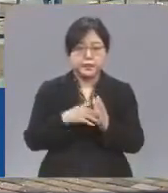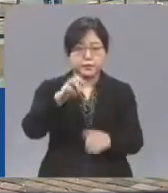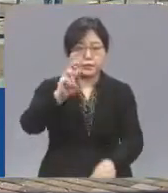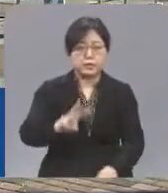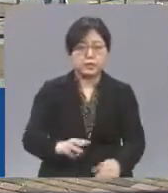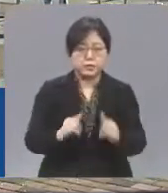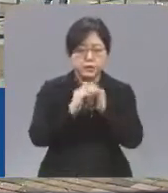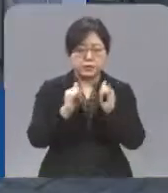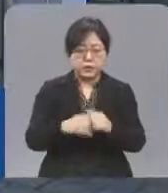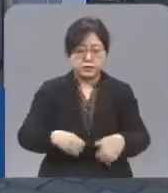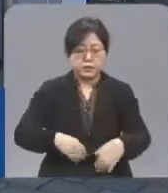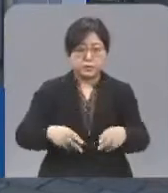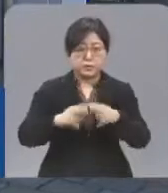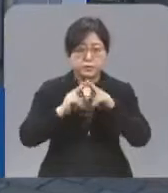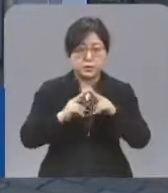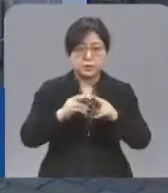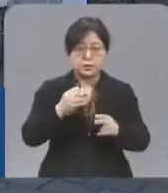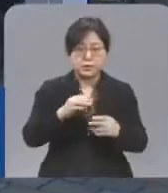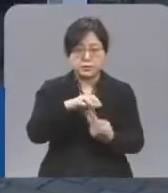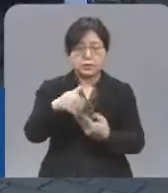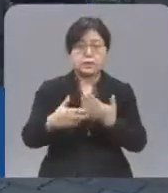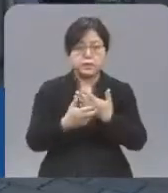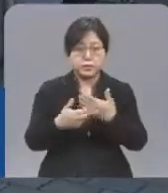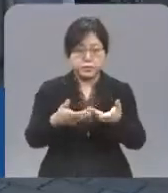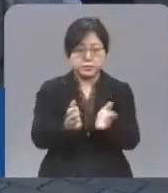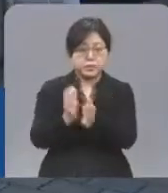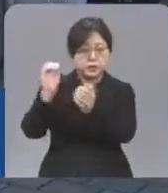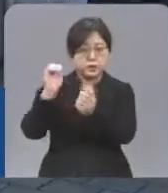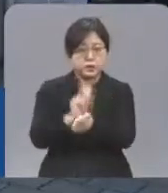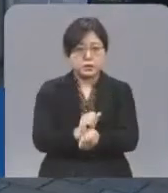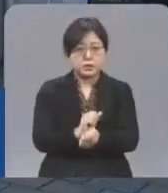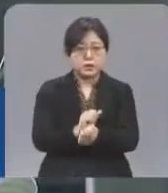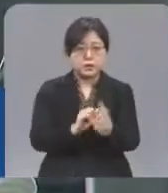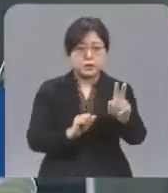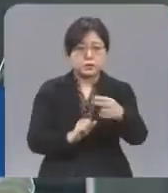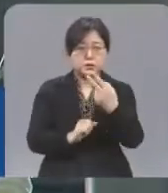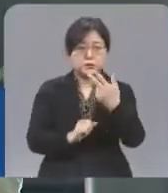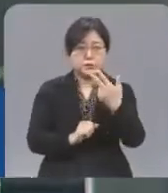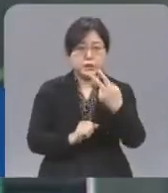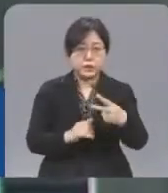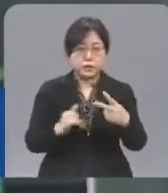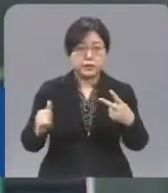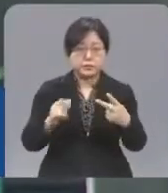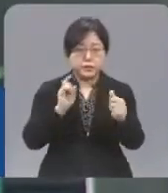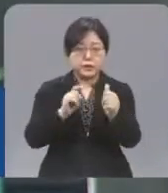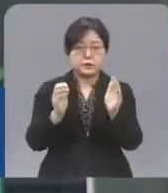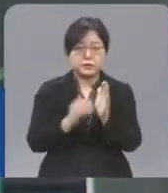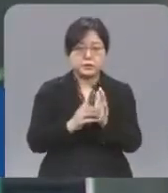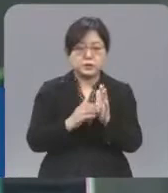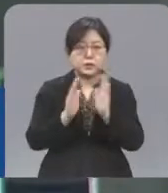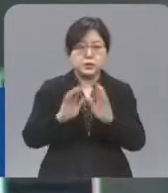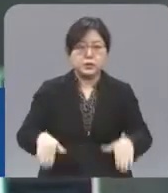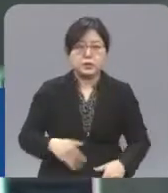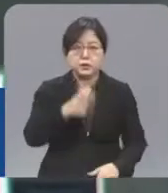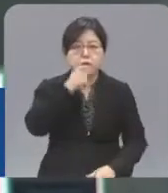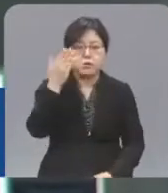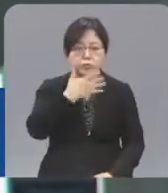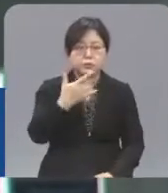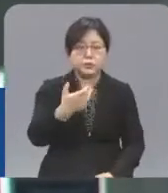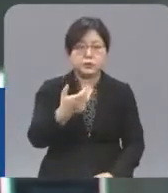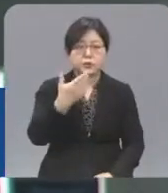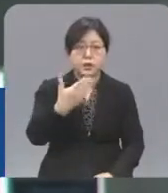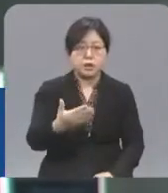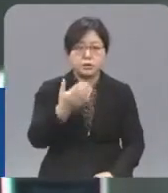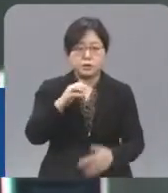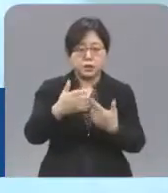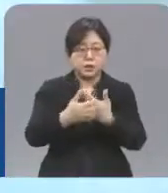광주에서는 사회복지시설과 요양병원 등에서 집단 감염이 이어지면서 702명이 확진됐습니다. 전남은 여수 69명,